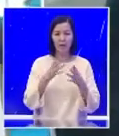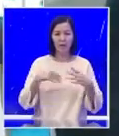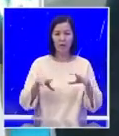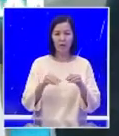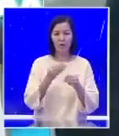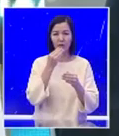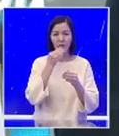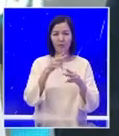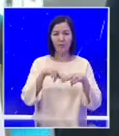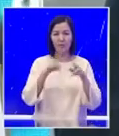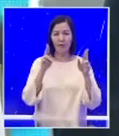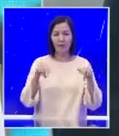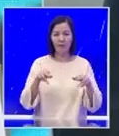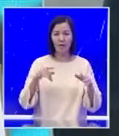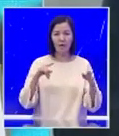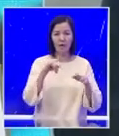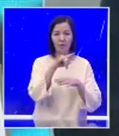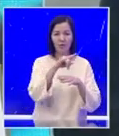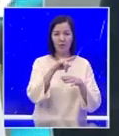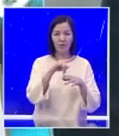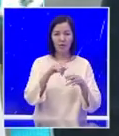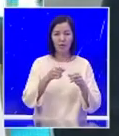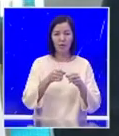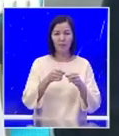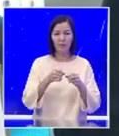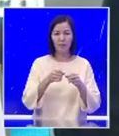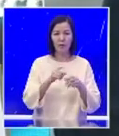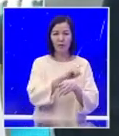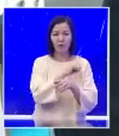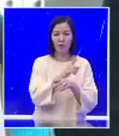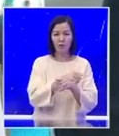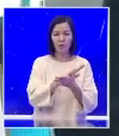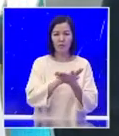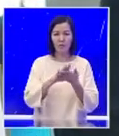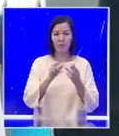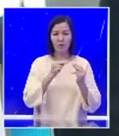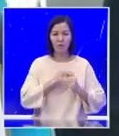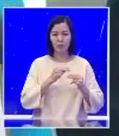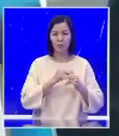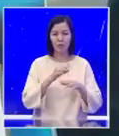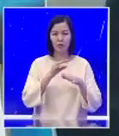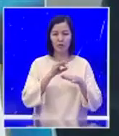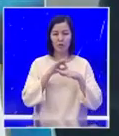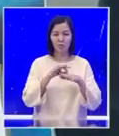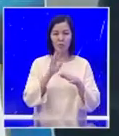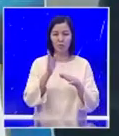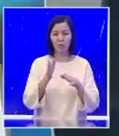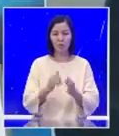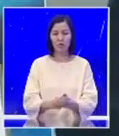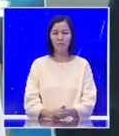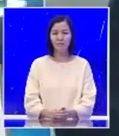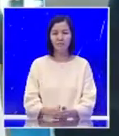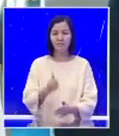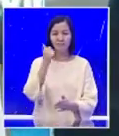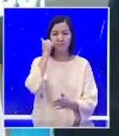тамақтану, вокзалдар, әуежайлар, қонақ үйлер күшейтілген санитарлық дезинфекциялық режимді орнату.